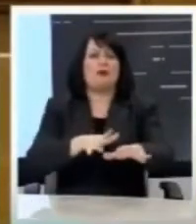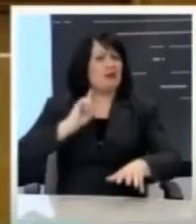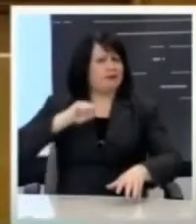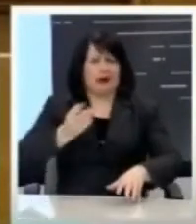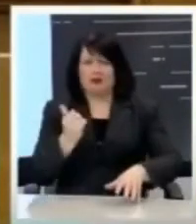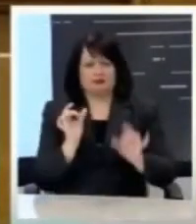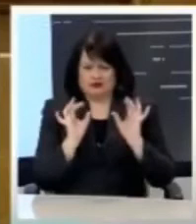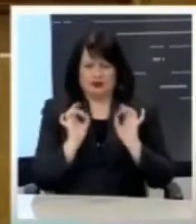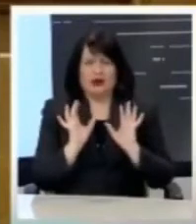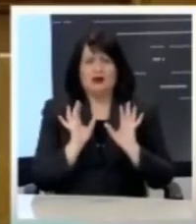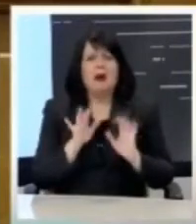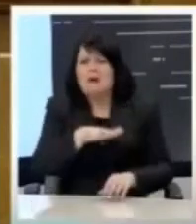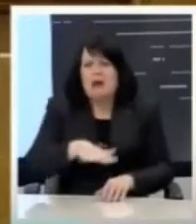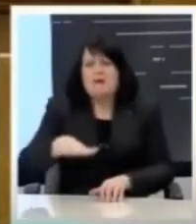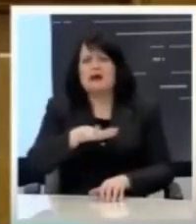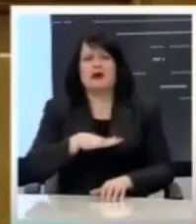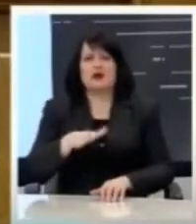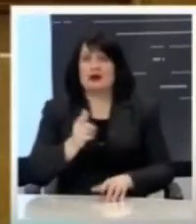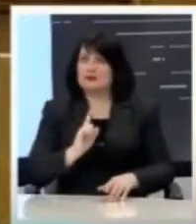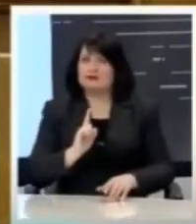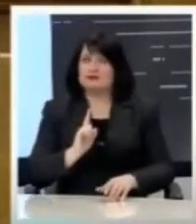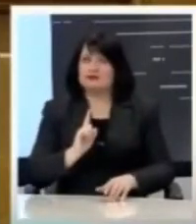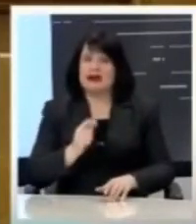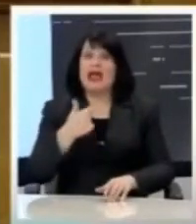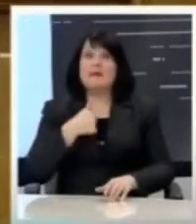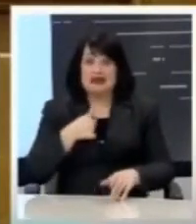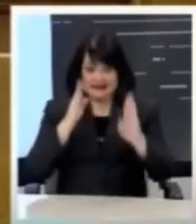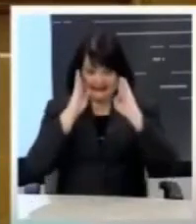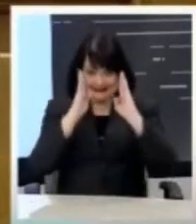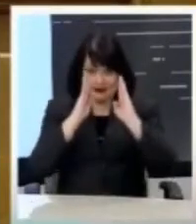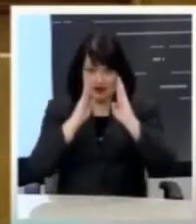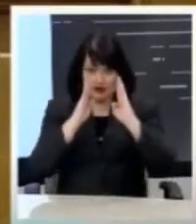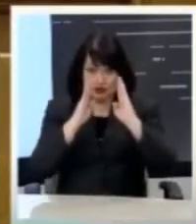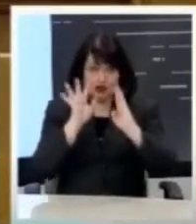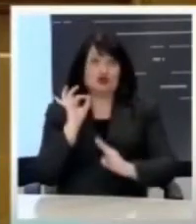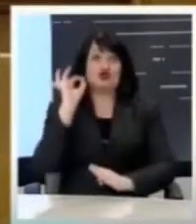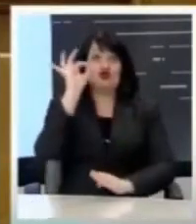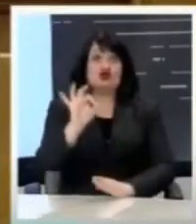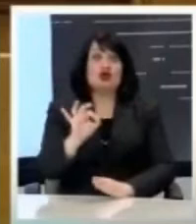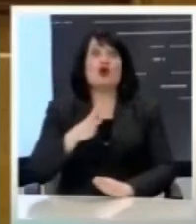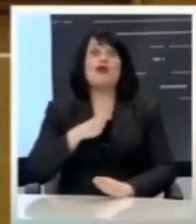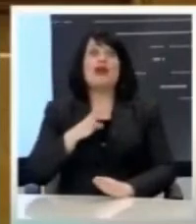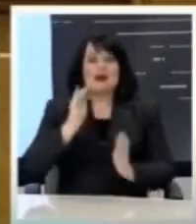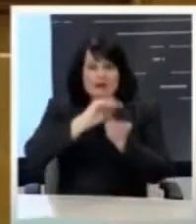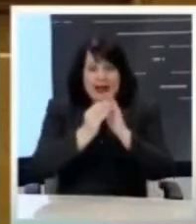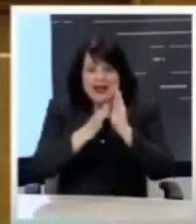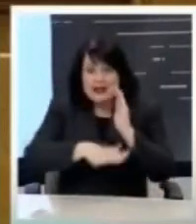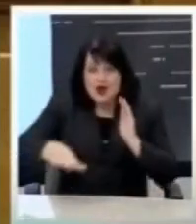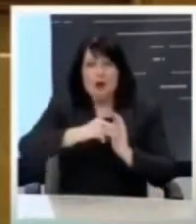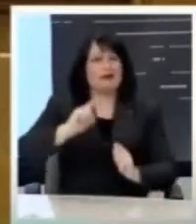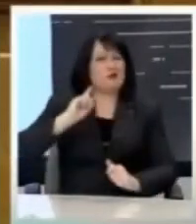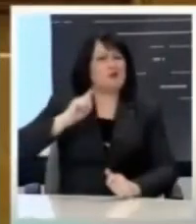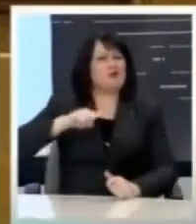δραστηριότητα, ενώ εμείς στοχεύουμε στην εξάρθρωση των κυκλωμάτων υψηλής